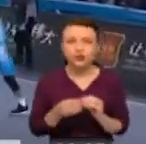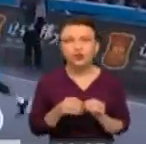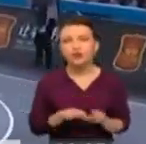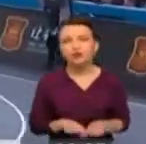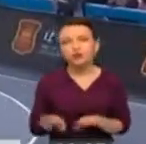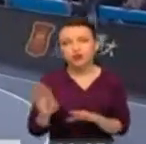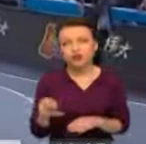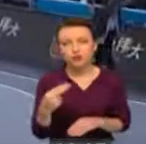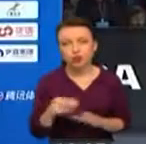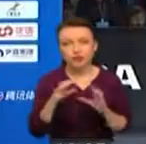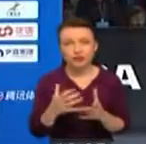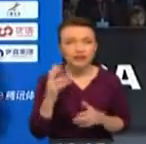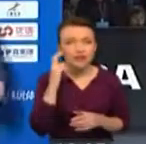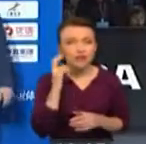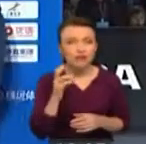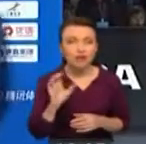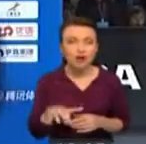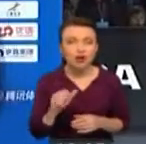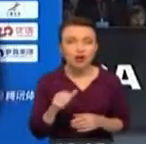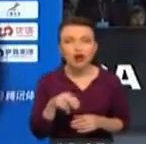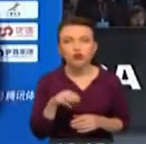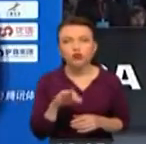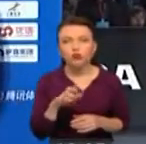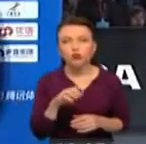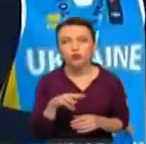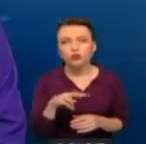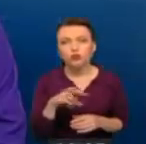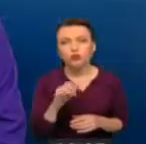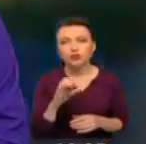світу став гравець кіюбаскета Антон Мусієнко.